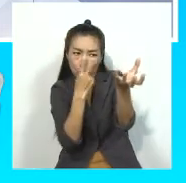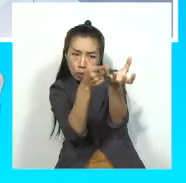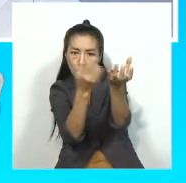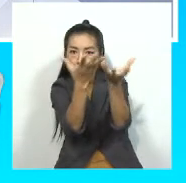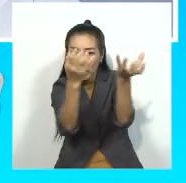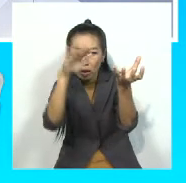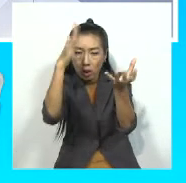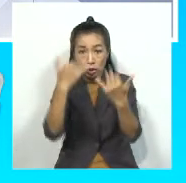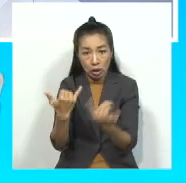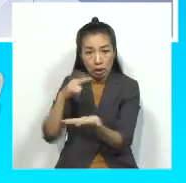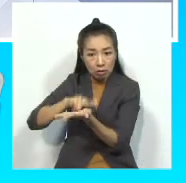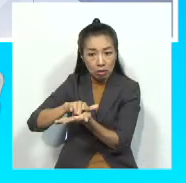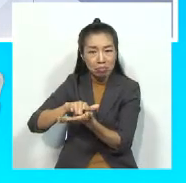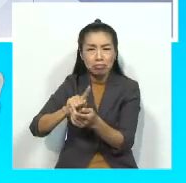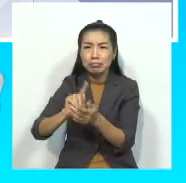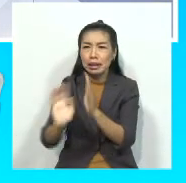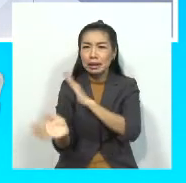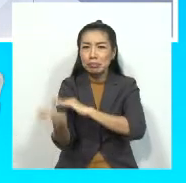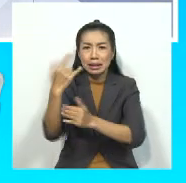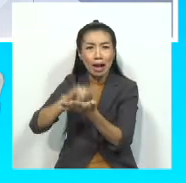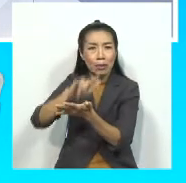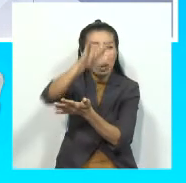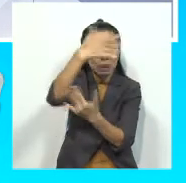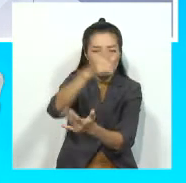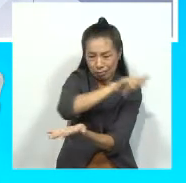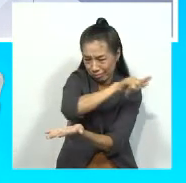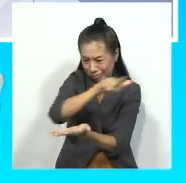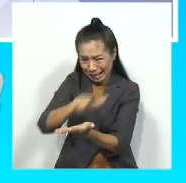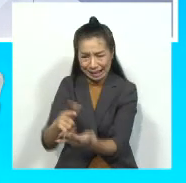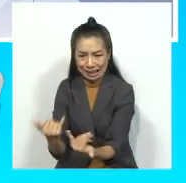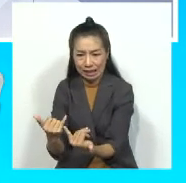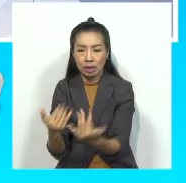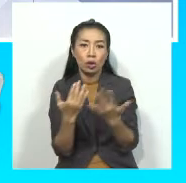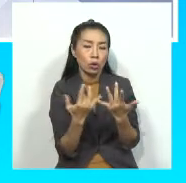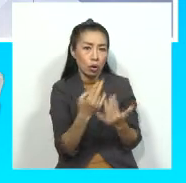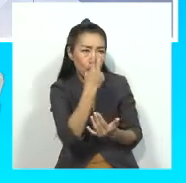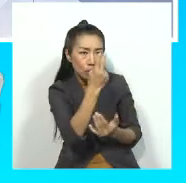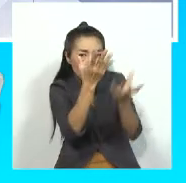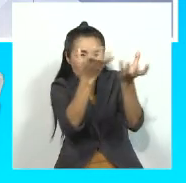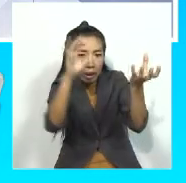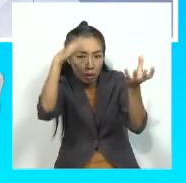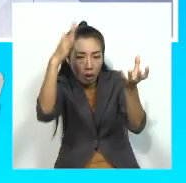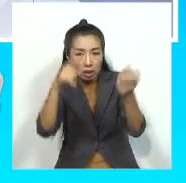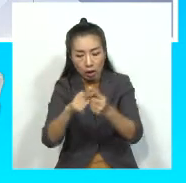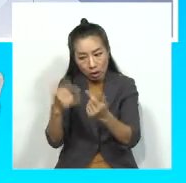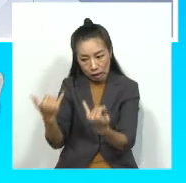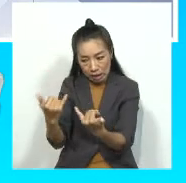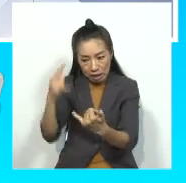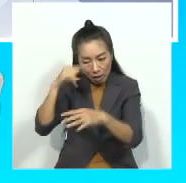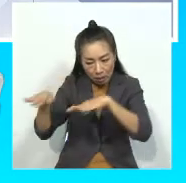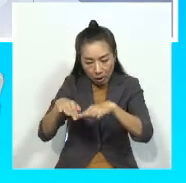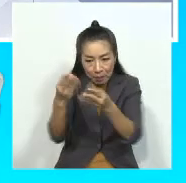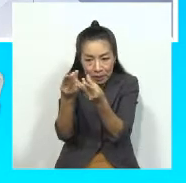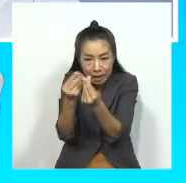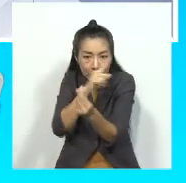นนี้เครื่องบินก็เพิ่งจะลงมาในขณะเดียวกันเนี่ยตอนนี้ขั้นตอนต่อไปเราก็ต้องมีขบวนการที่จะโหลดสารในส